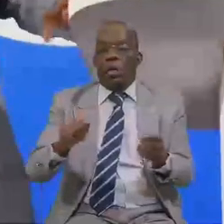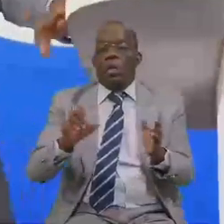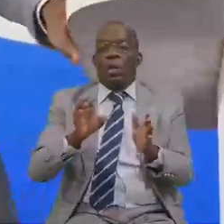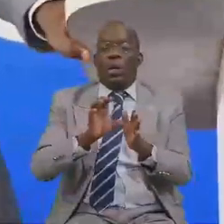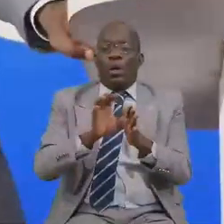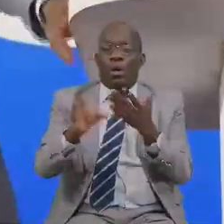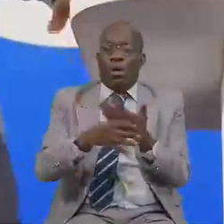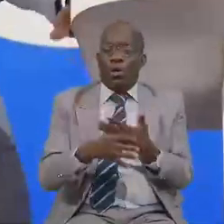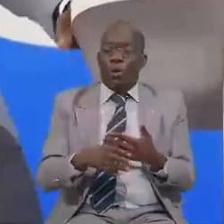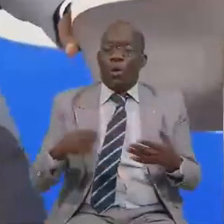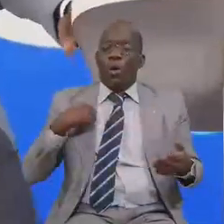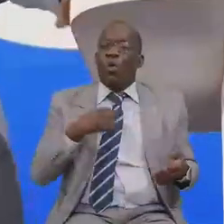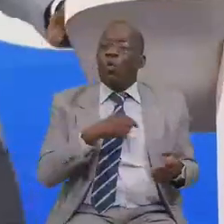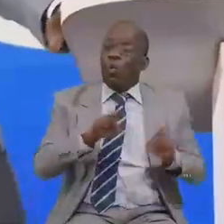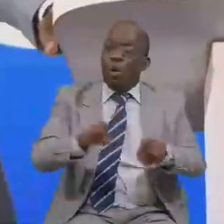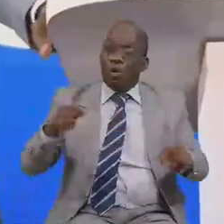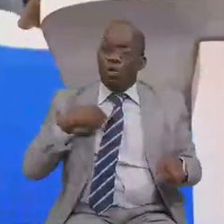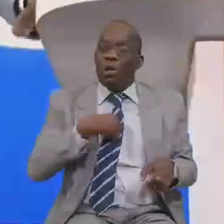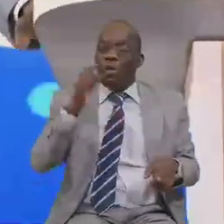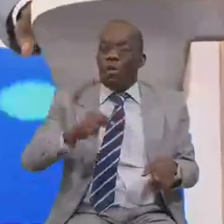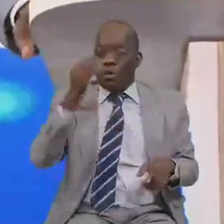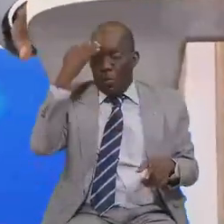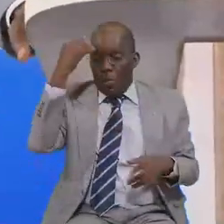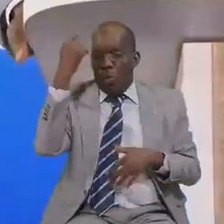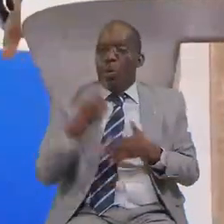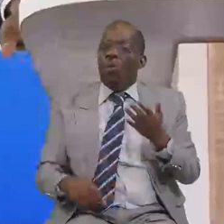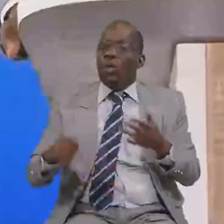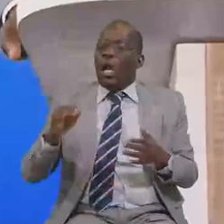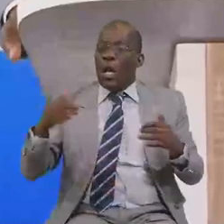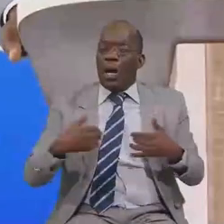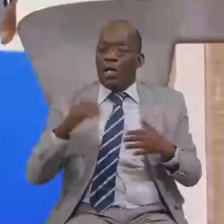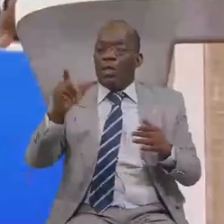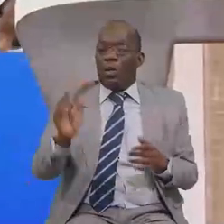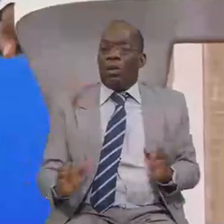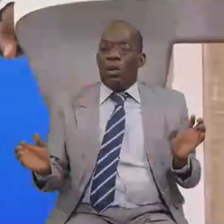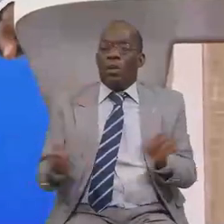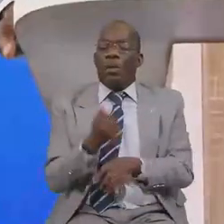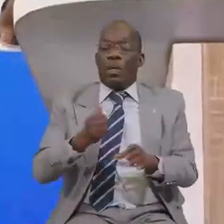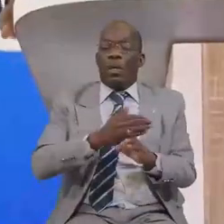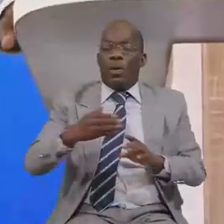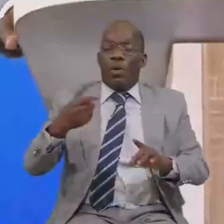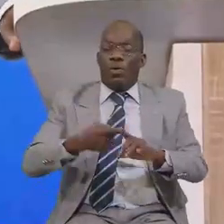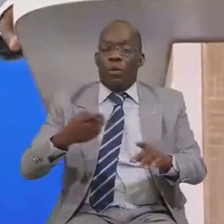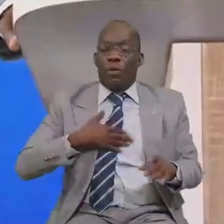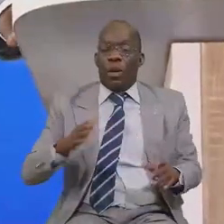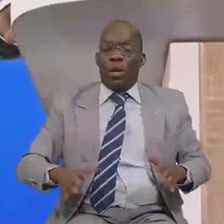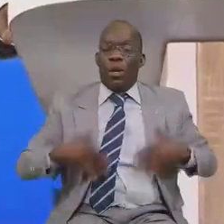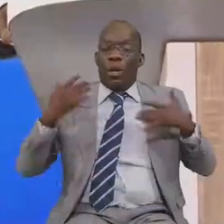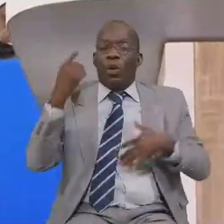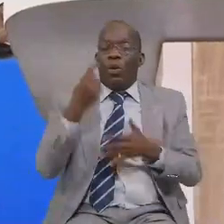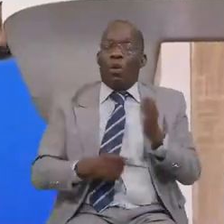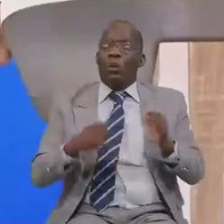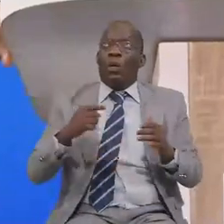savoir qu'est-ce que Dieu a ôté de ma vie. Quelle impureté a-t-il purgé de